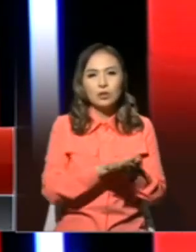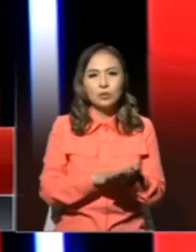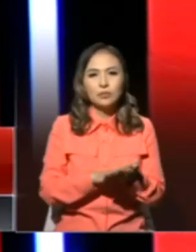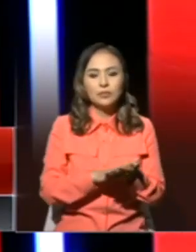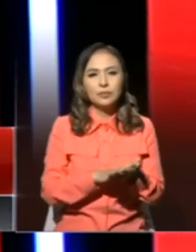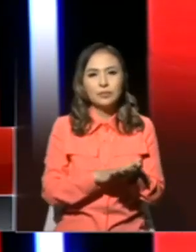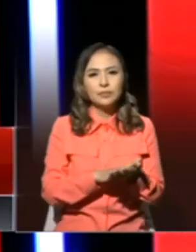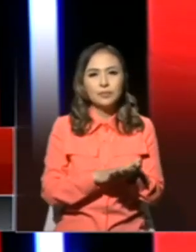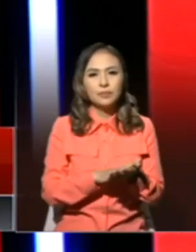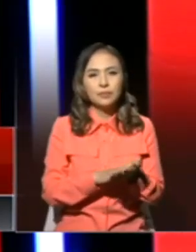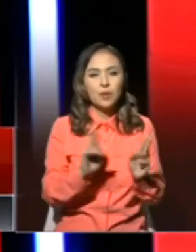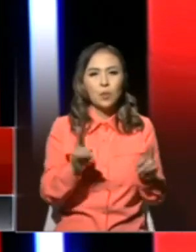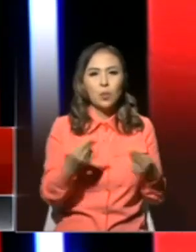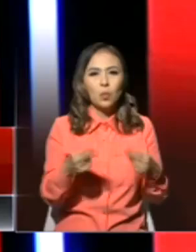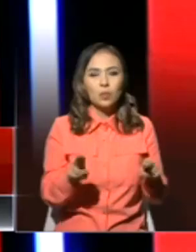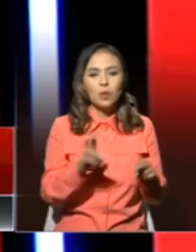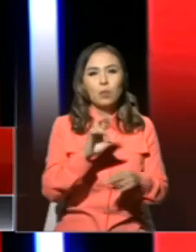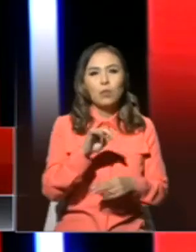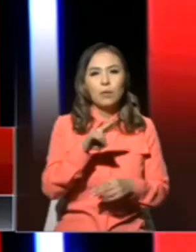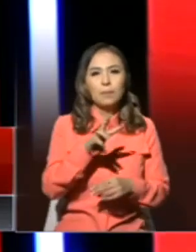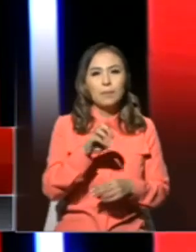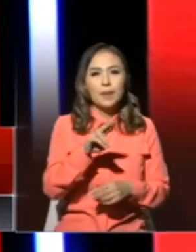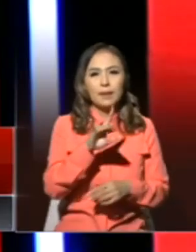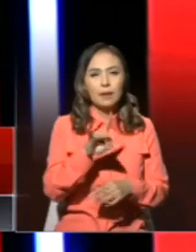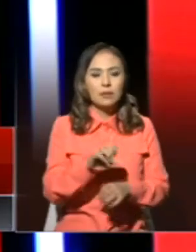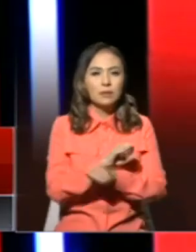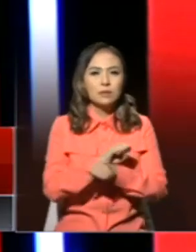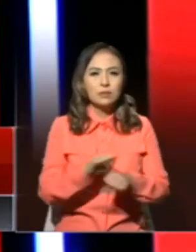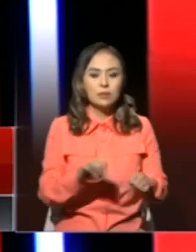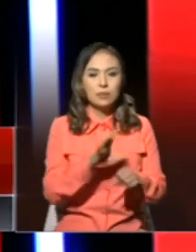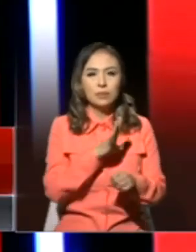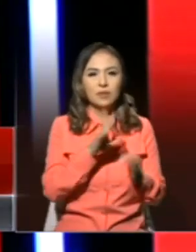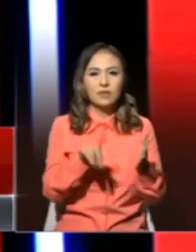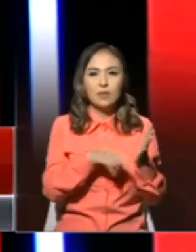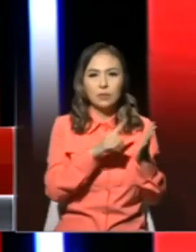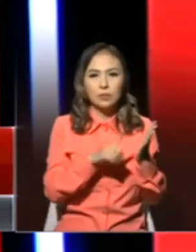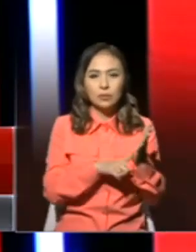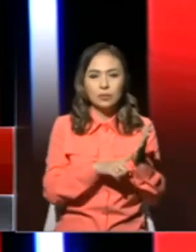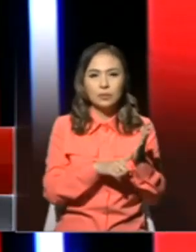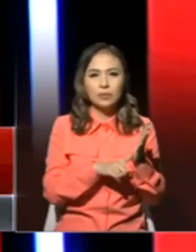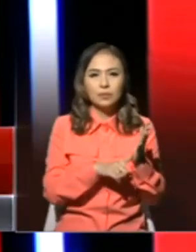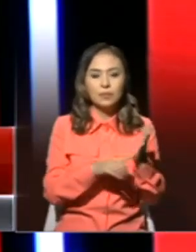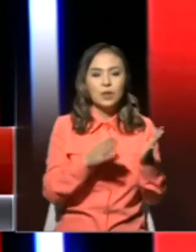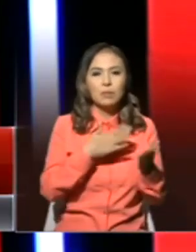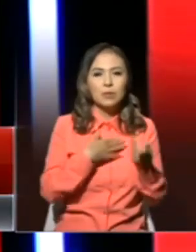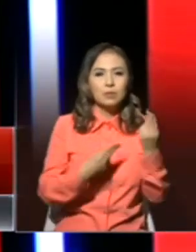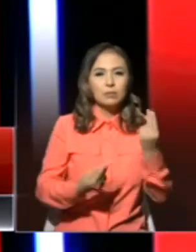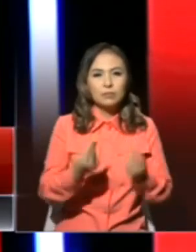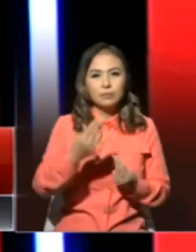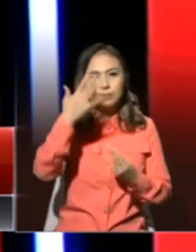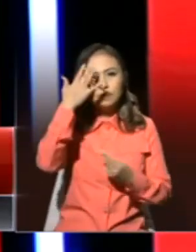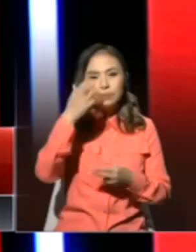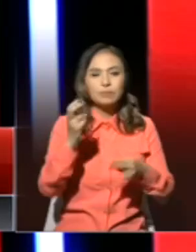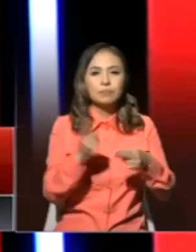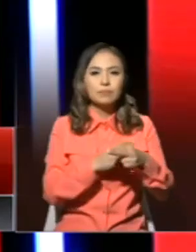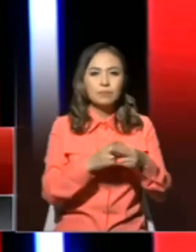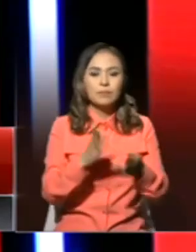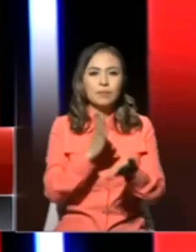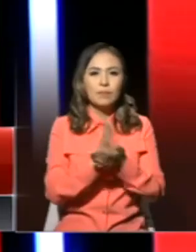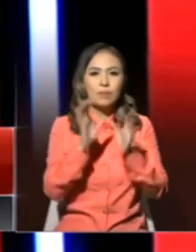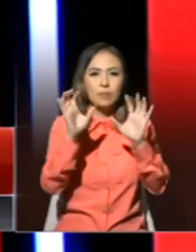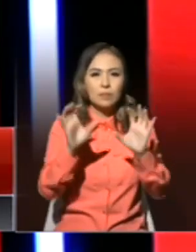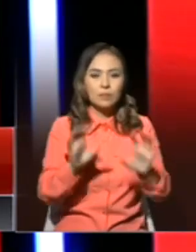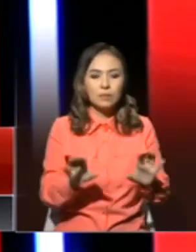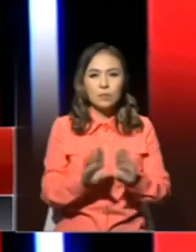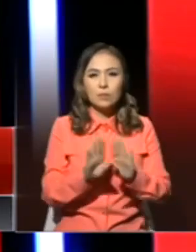отырған клубтар, букмекерлік кеңселер болмау керек дегенді алға тартып отырсыз. Иә, біз құмар ойындармен күресіп жатырмыз. Заң